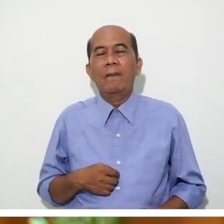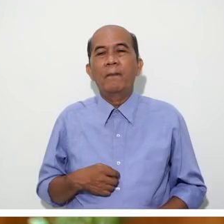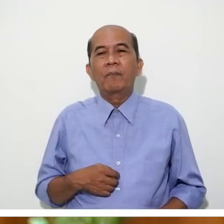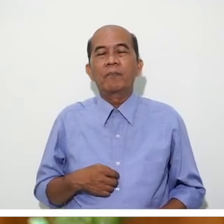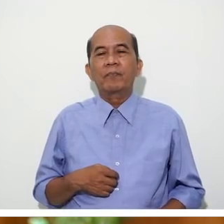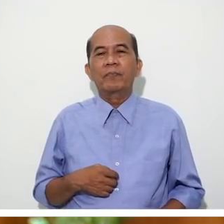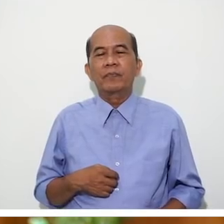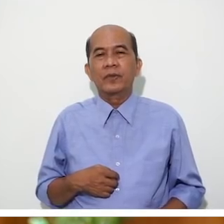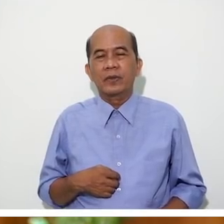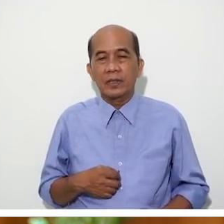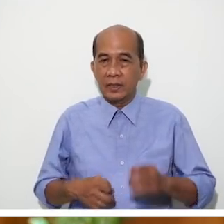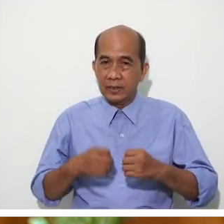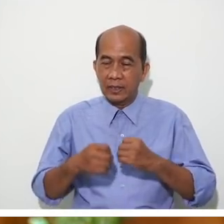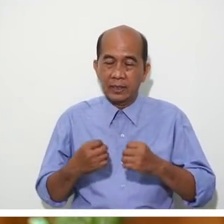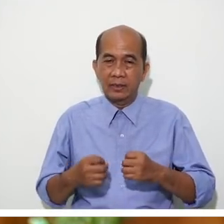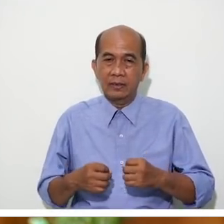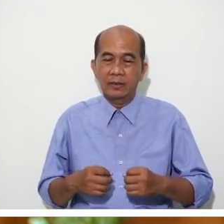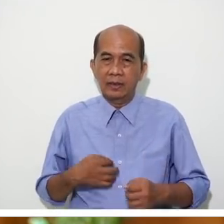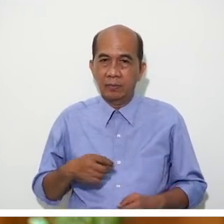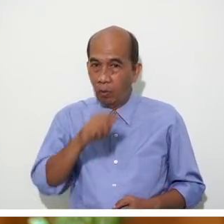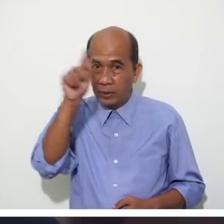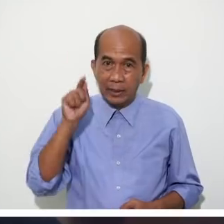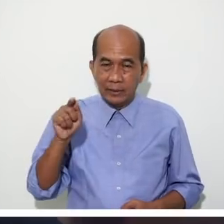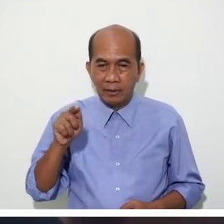Kalau saya bertanya pada saudara sekalian saat ini,